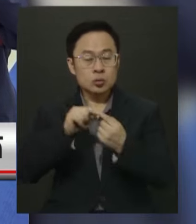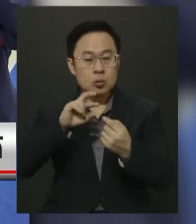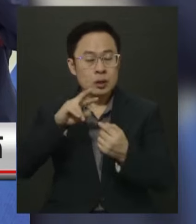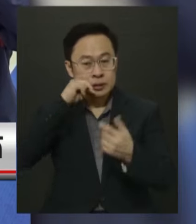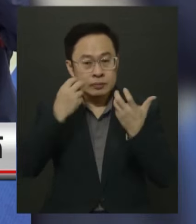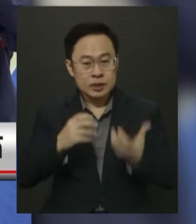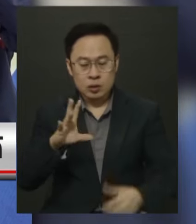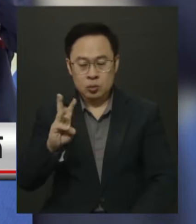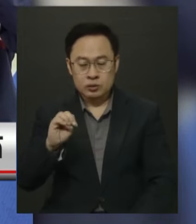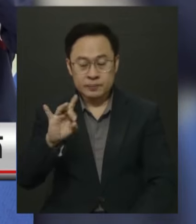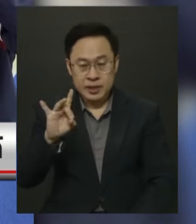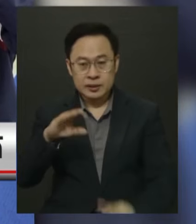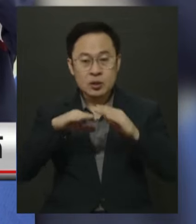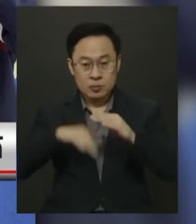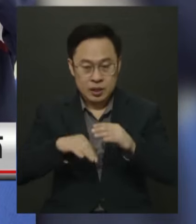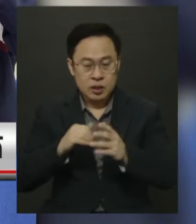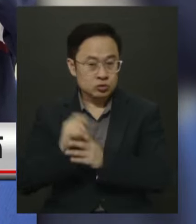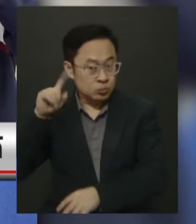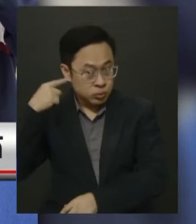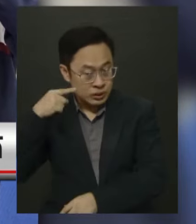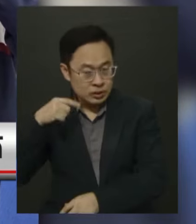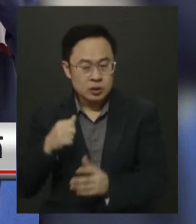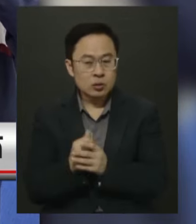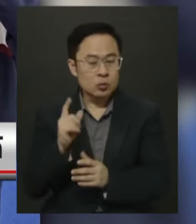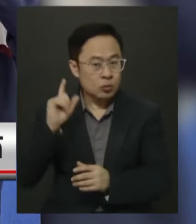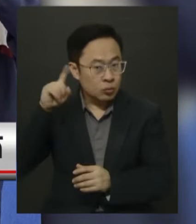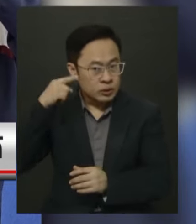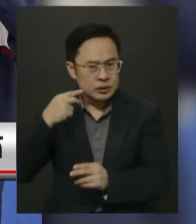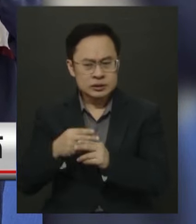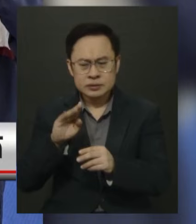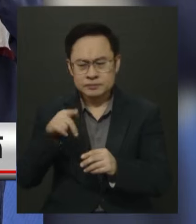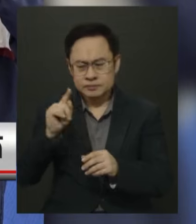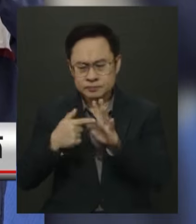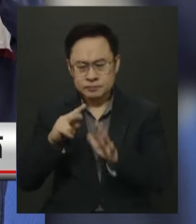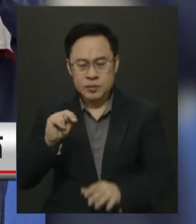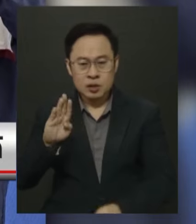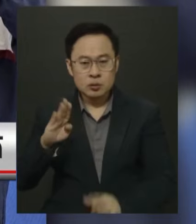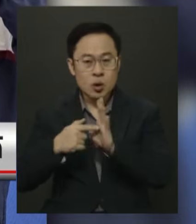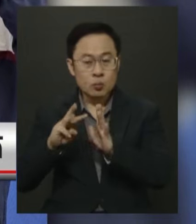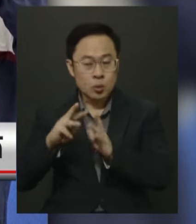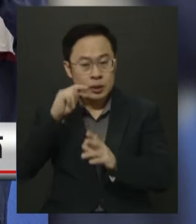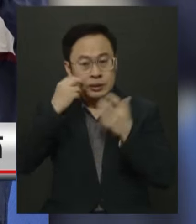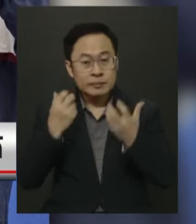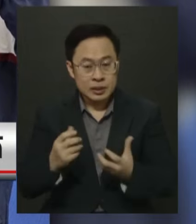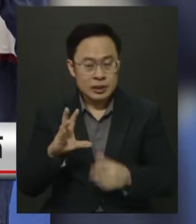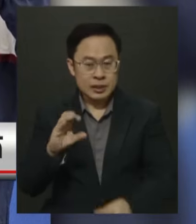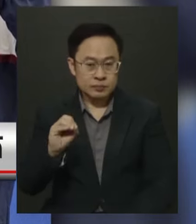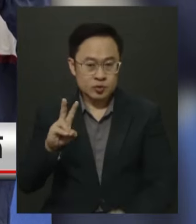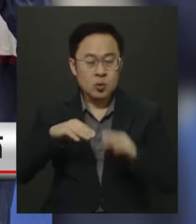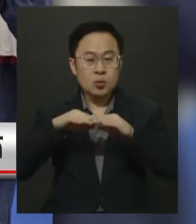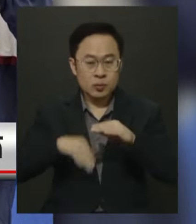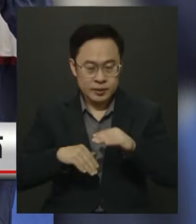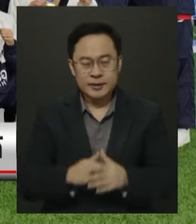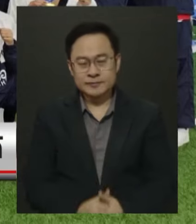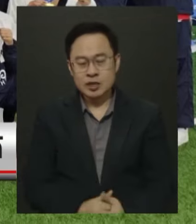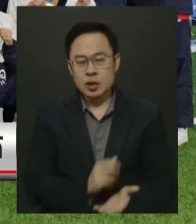ส่วนนักกีฬายอดเยี่ยมฝ่ายหญิงค่ะเป็นของนางสาวปานบัวโมรมัตนะคะในรุ่นน้ำหนักไม่เกิน52กิโลกรัม